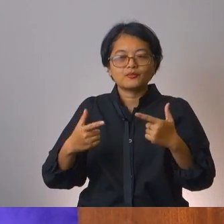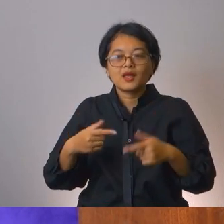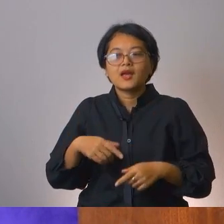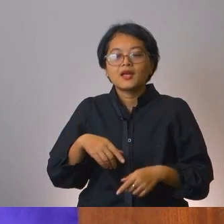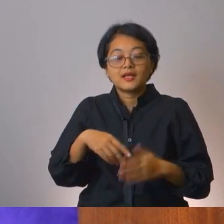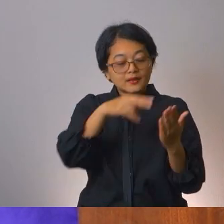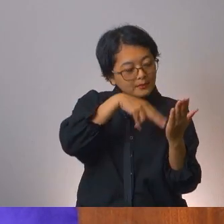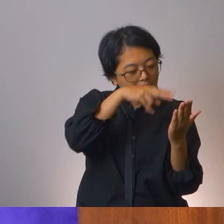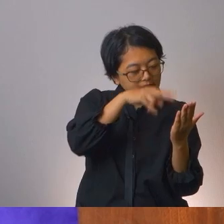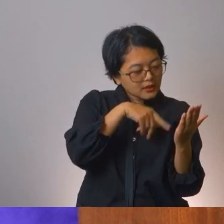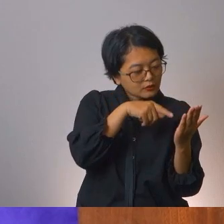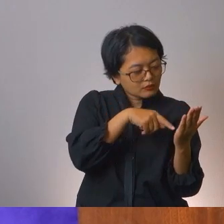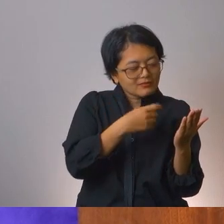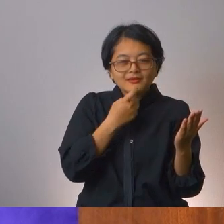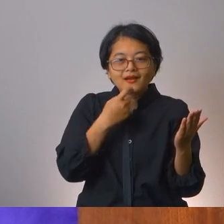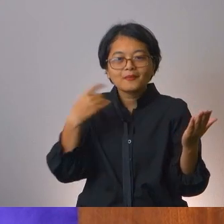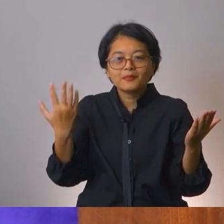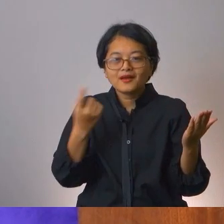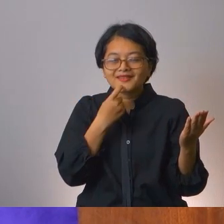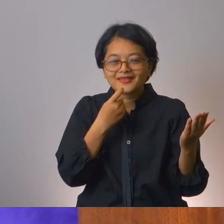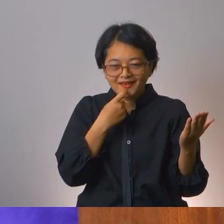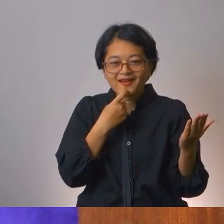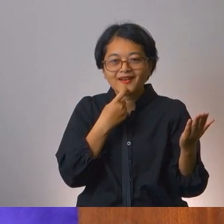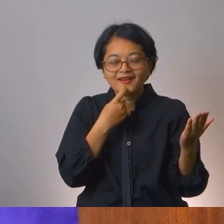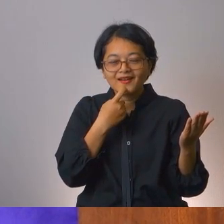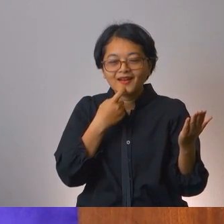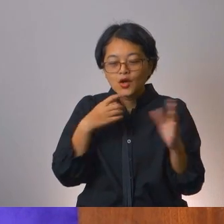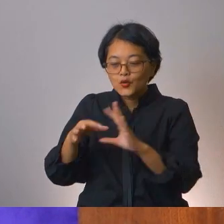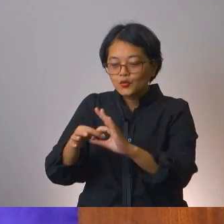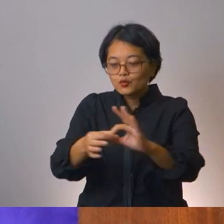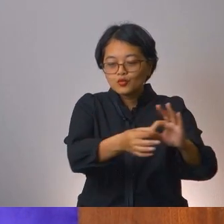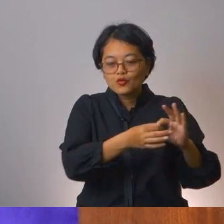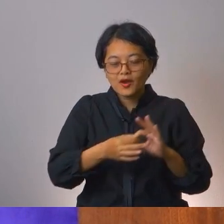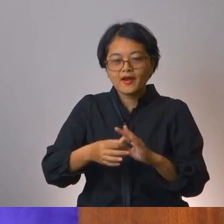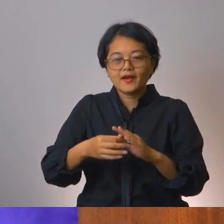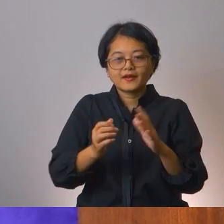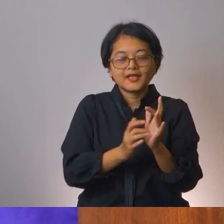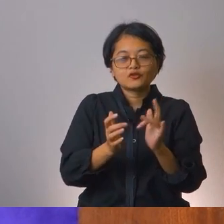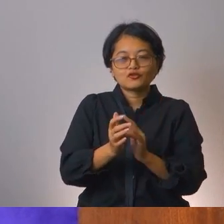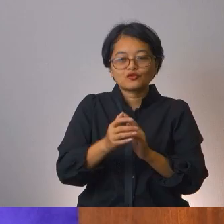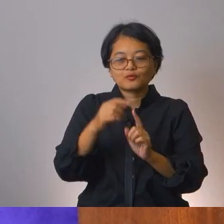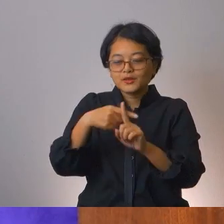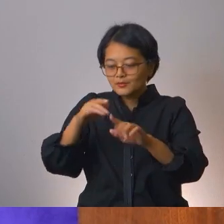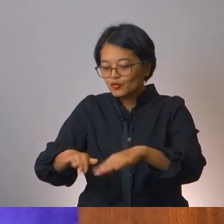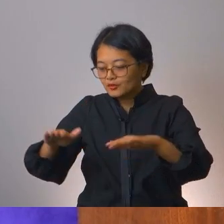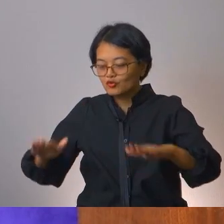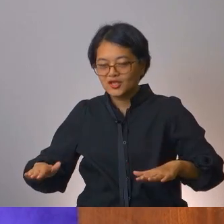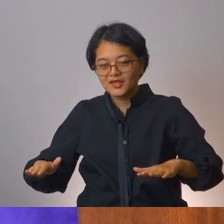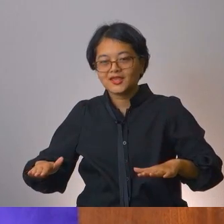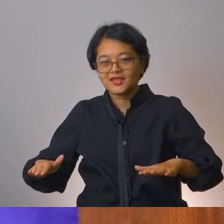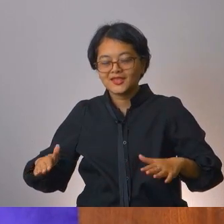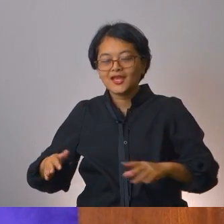murid dalam sebuah hubungan yang baru atau dalam sebuah kasih yang murah hati.